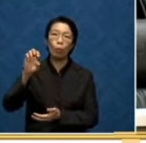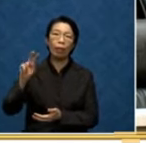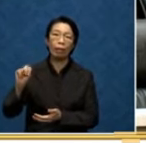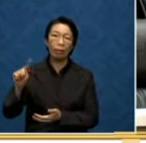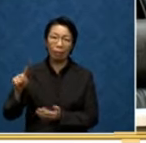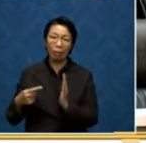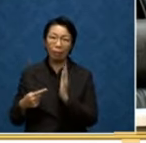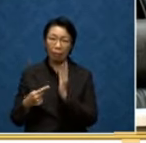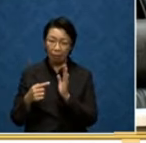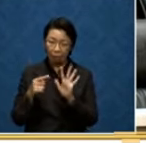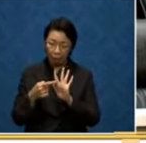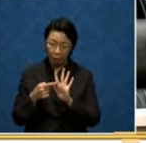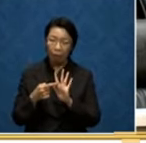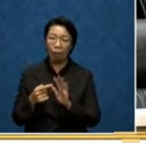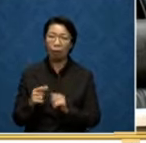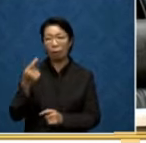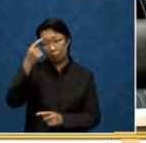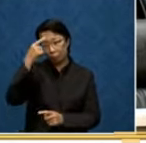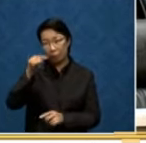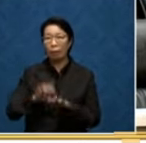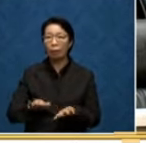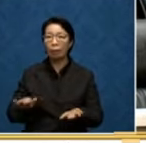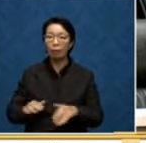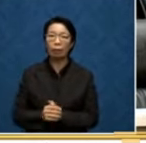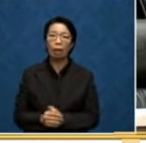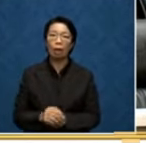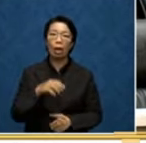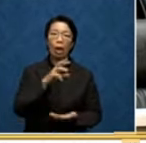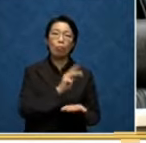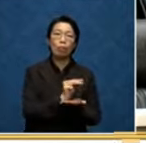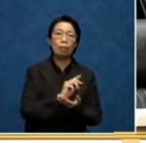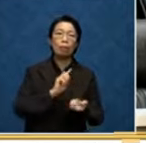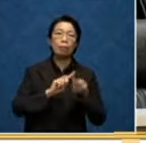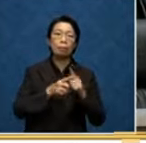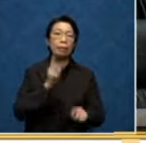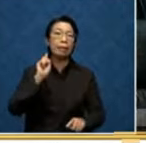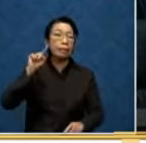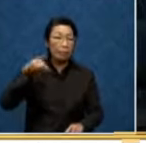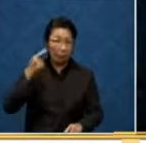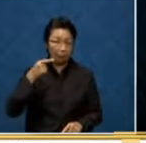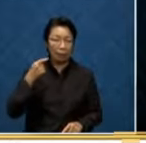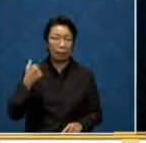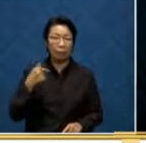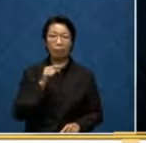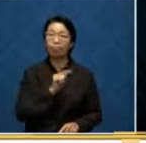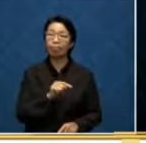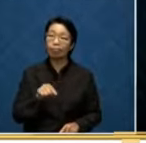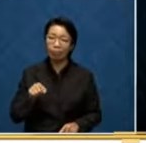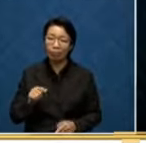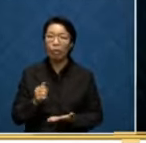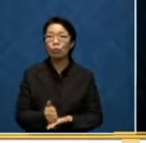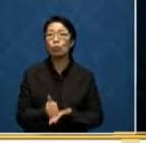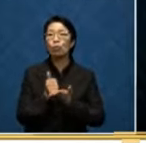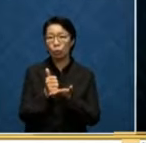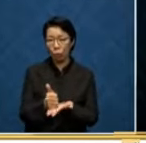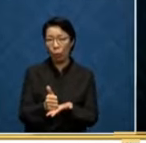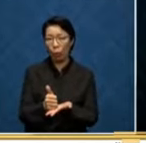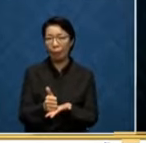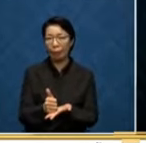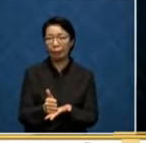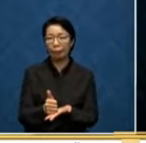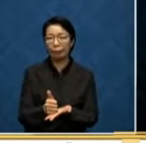ด็กและสตรีมูลนิธิเพื่อนหญิงซึ่งก็มีส่วนในที่จะเข้ามาช่ว